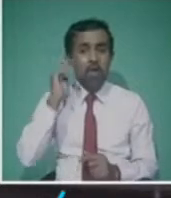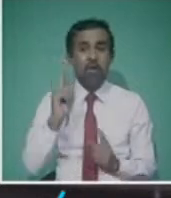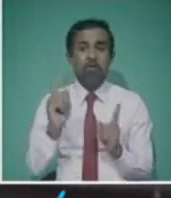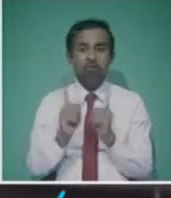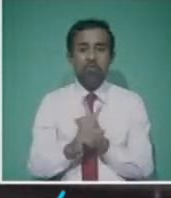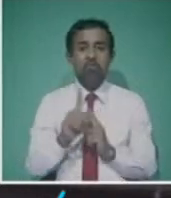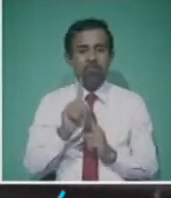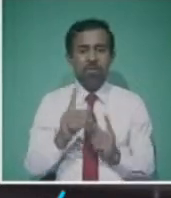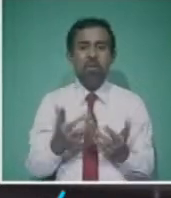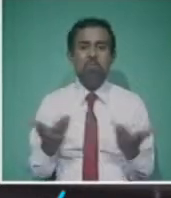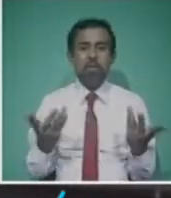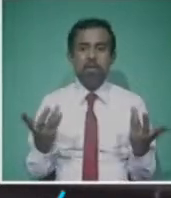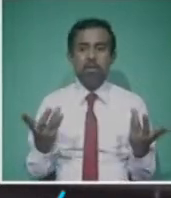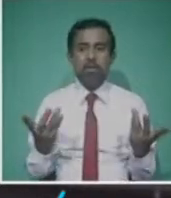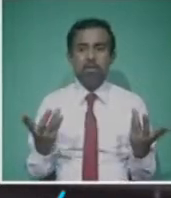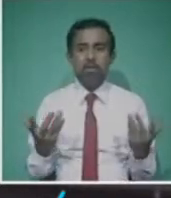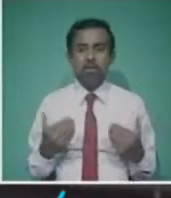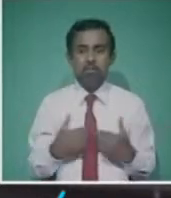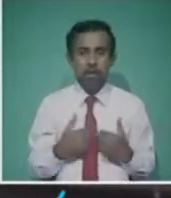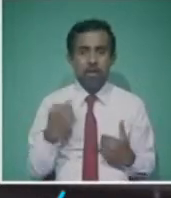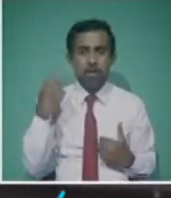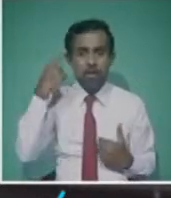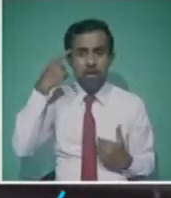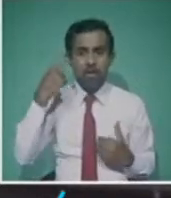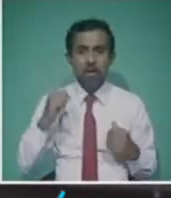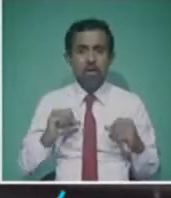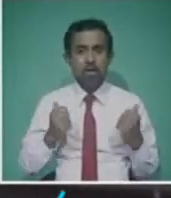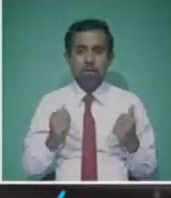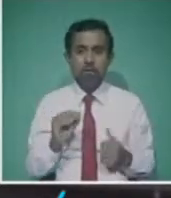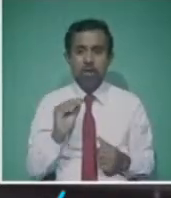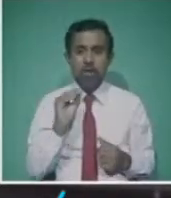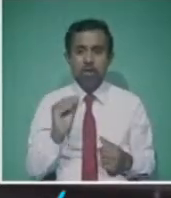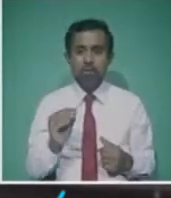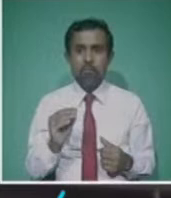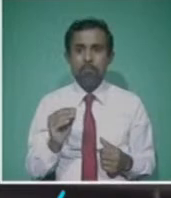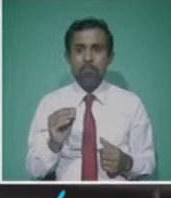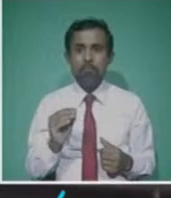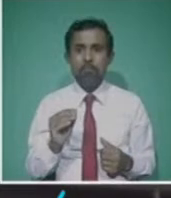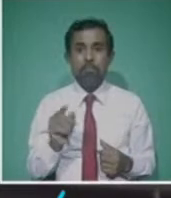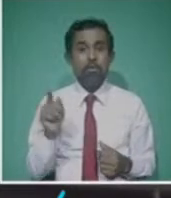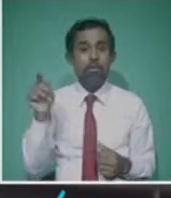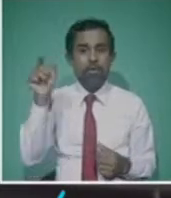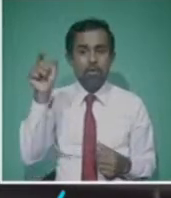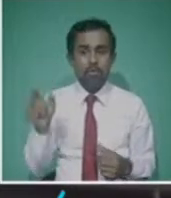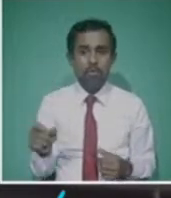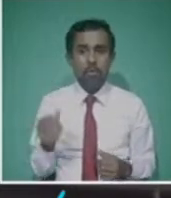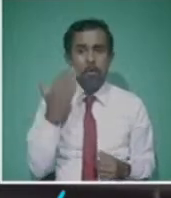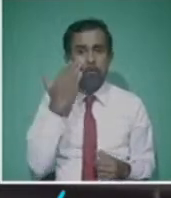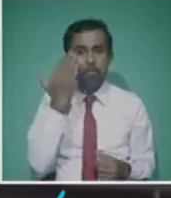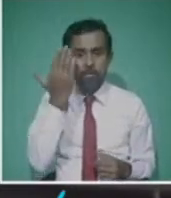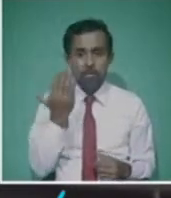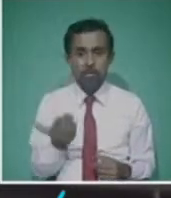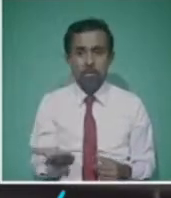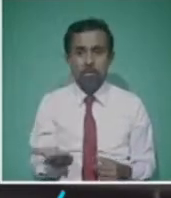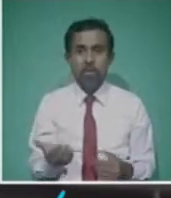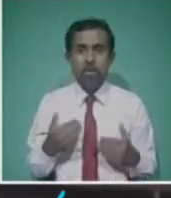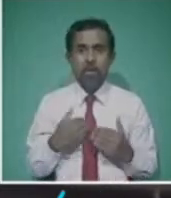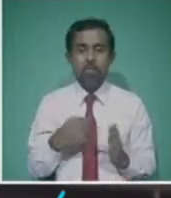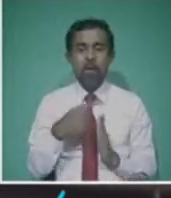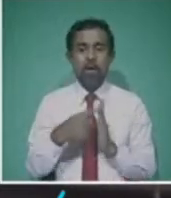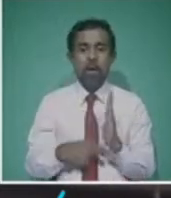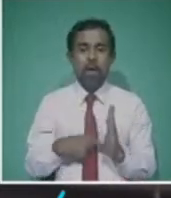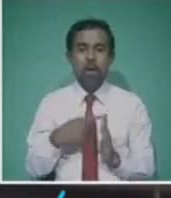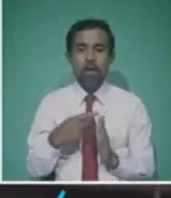එකයි කියලා මගිතන එතුමා අද ජීවත් වෙලා හිටියානම් එතුමාට පෙයි අපේ රටේ